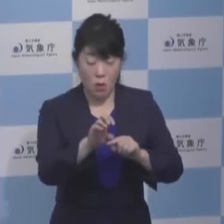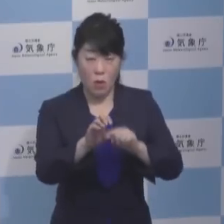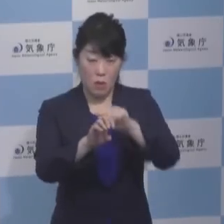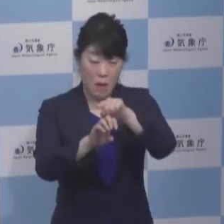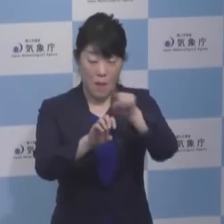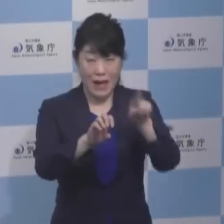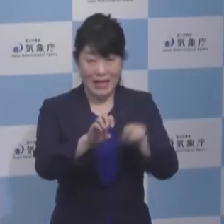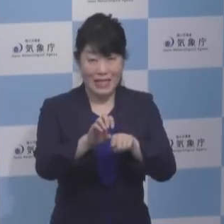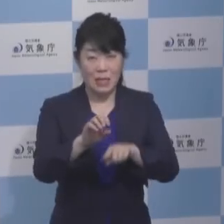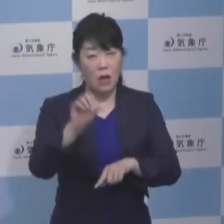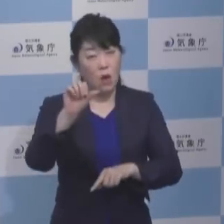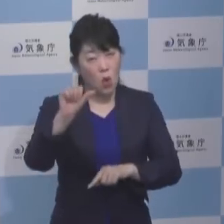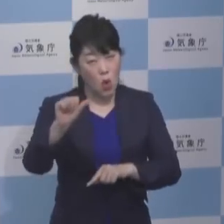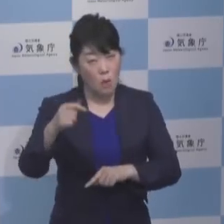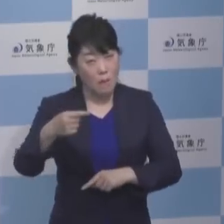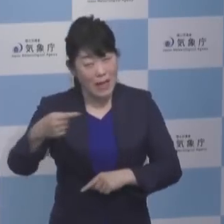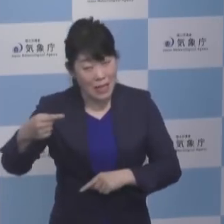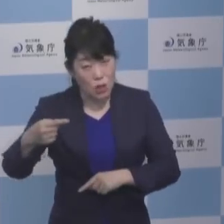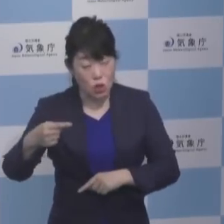が5強、